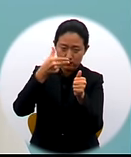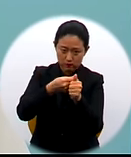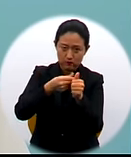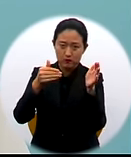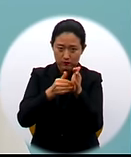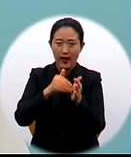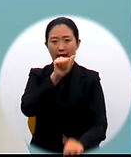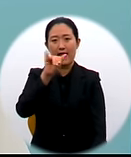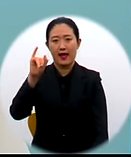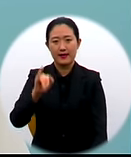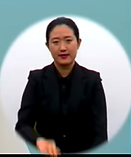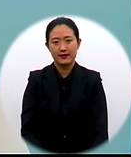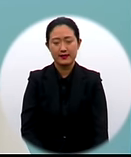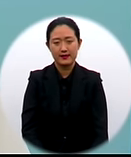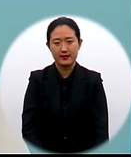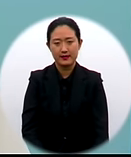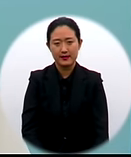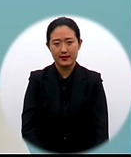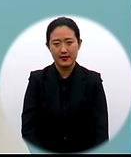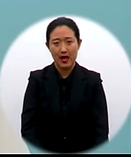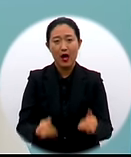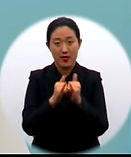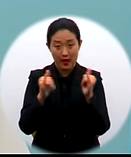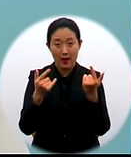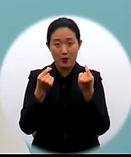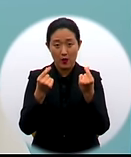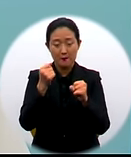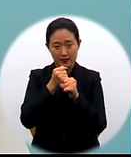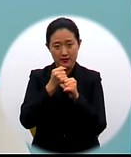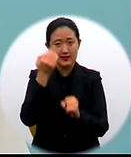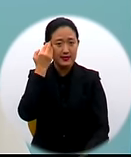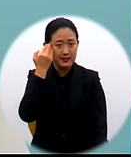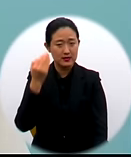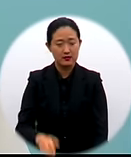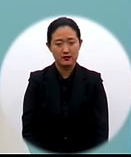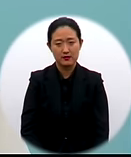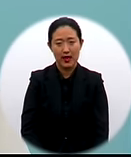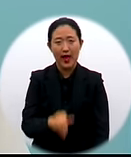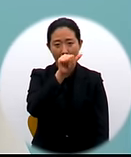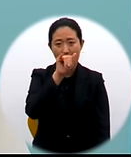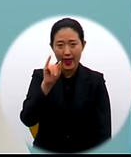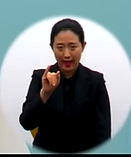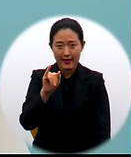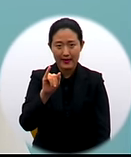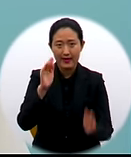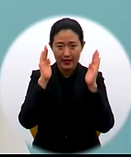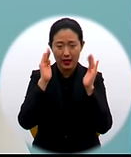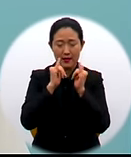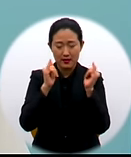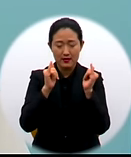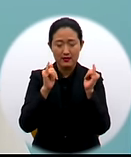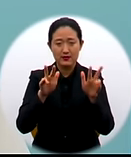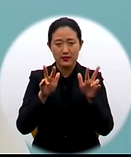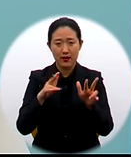만들어진 지능이에요. 그래서 이 AI 개발자들은 반드시 우리가 흔히 알고 있는 IT 개발자 백그라운드를 가지고 있는